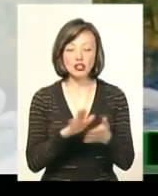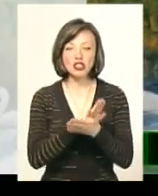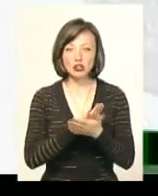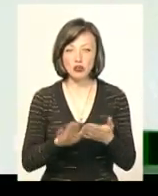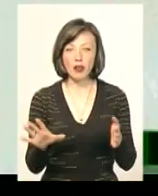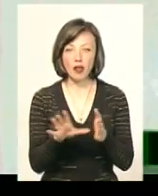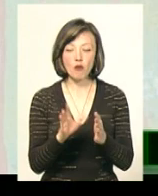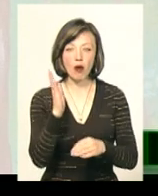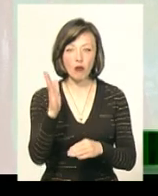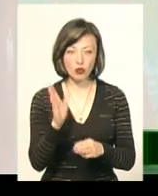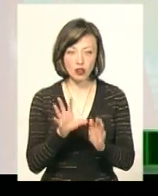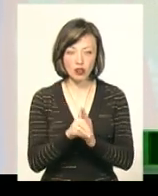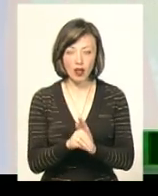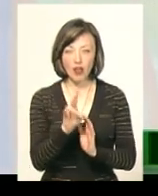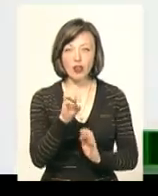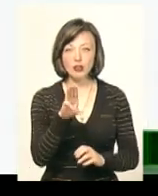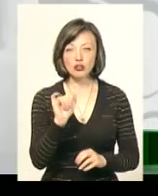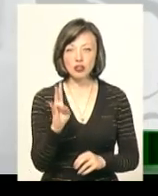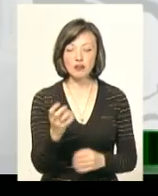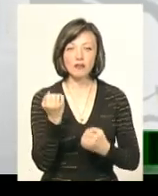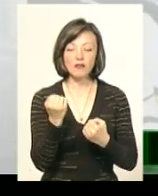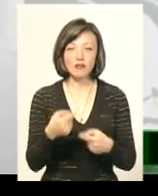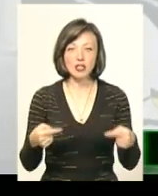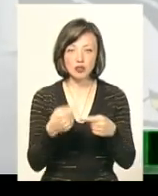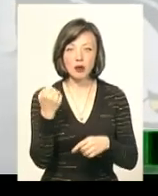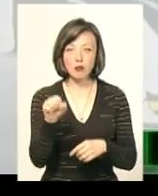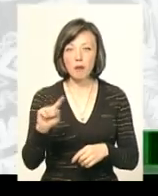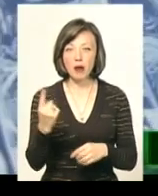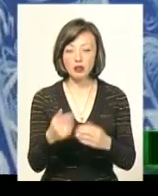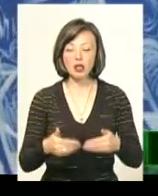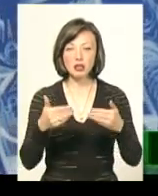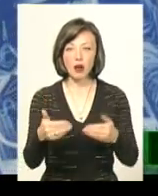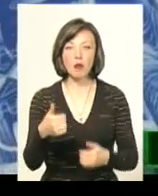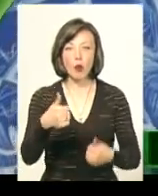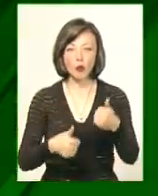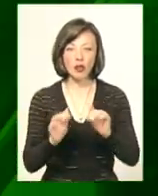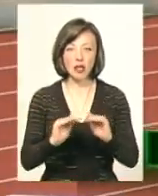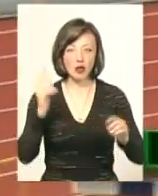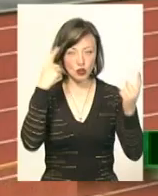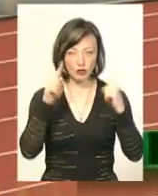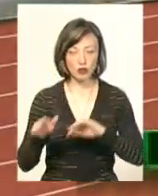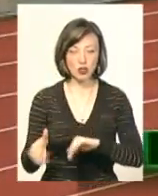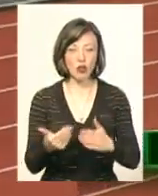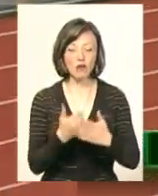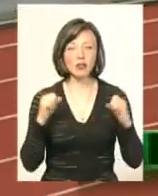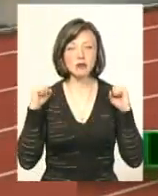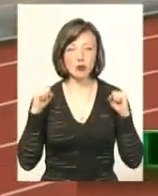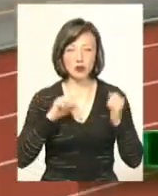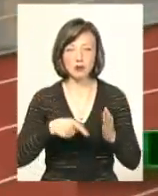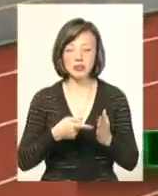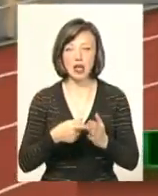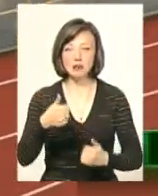енергією у майбутнє. У Нетішині визначили переможців першого етапу конкурсу дитячої творчості. Новини спорту.